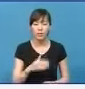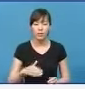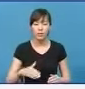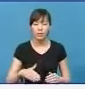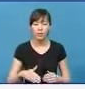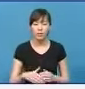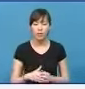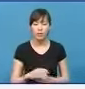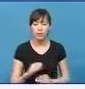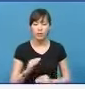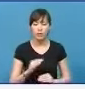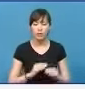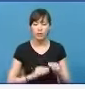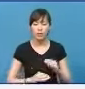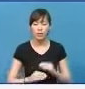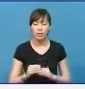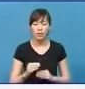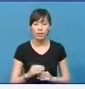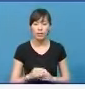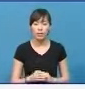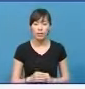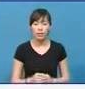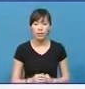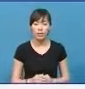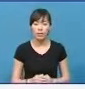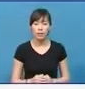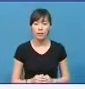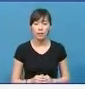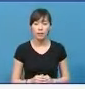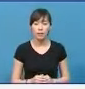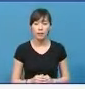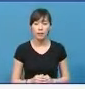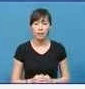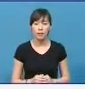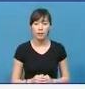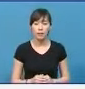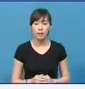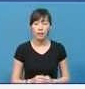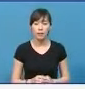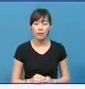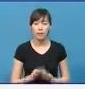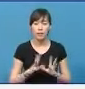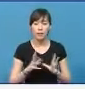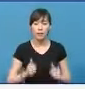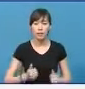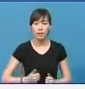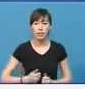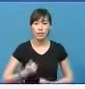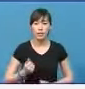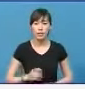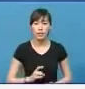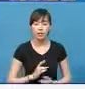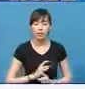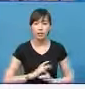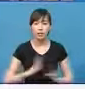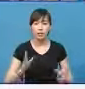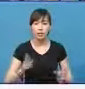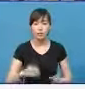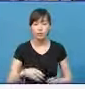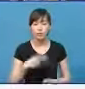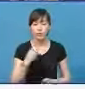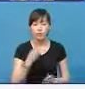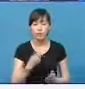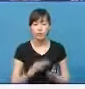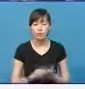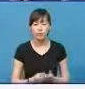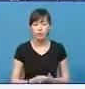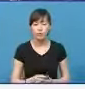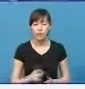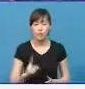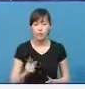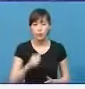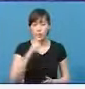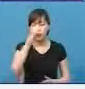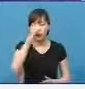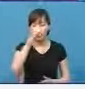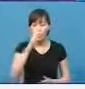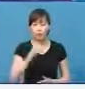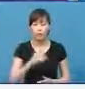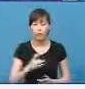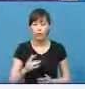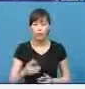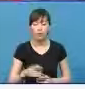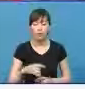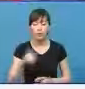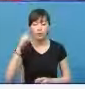Бізде енді сол иіске көрікке лайықты шамамызға келсе бір көрікті қасиет берсек қой деп отырмыз. Бір ай бойына қала тұрғындары қазақ